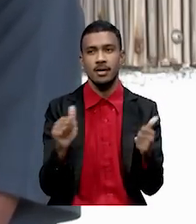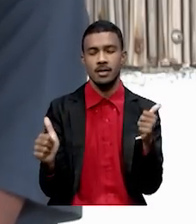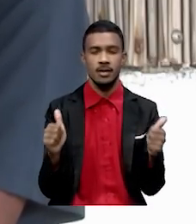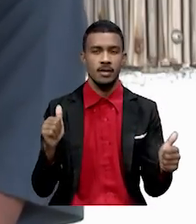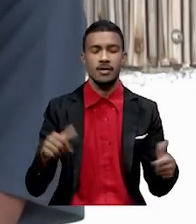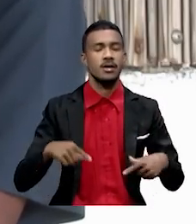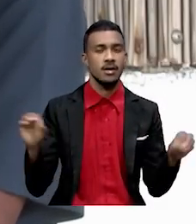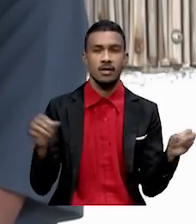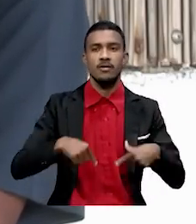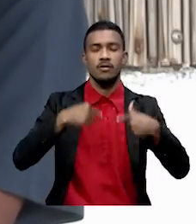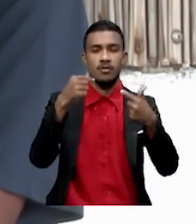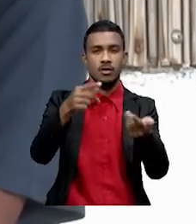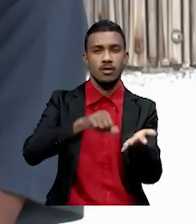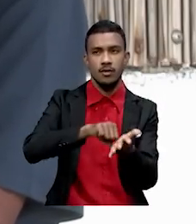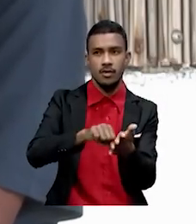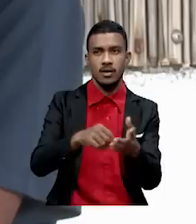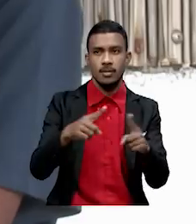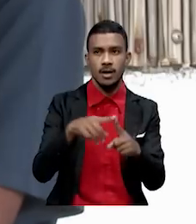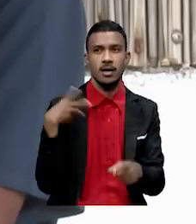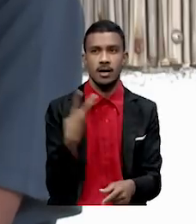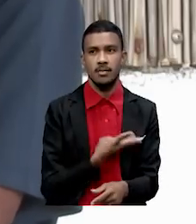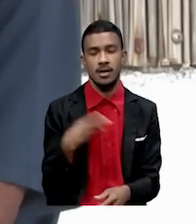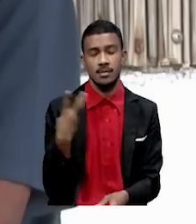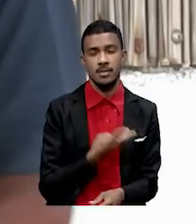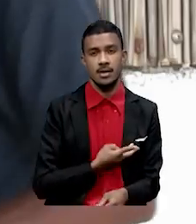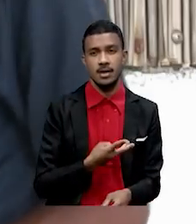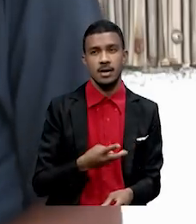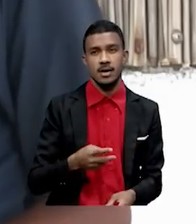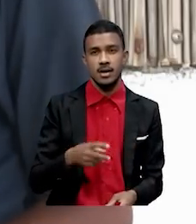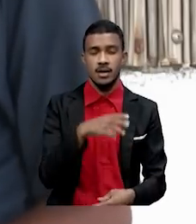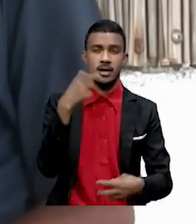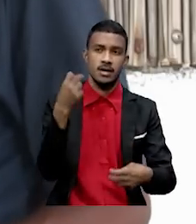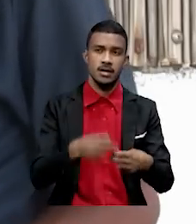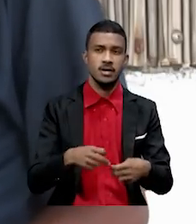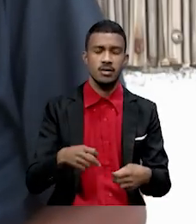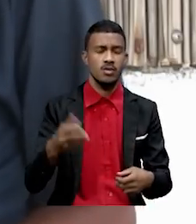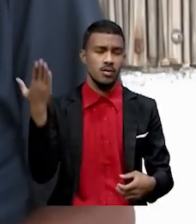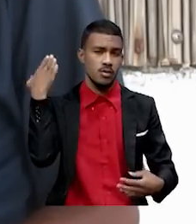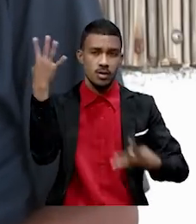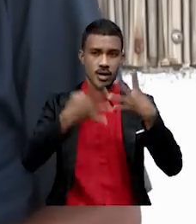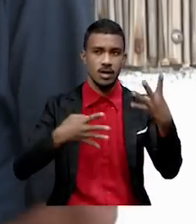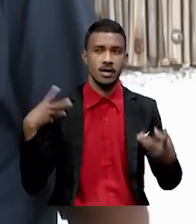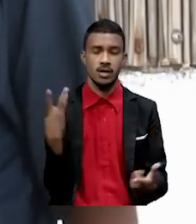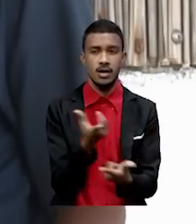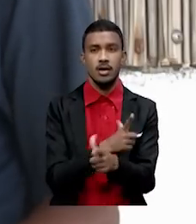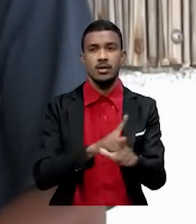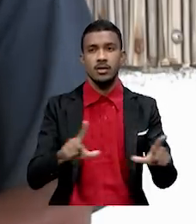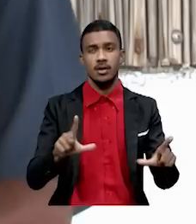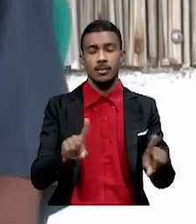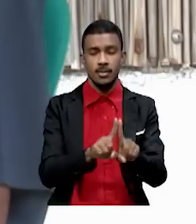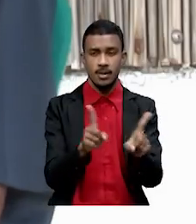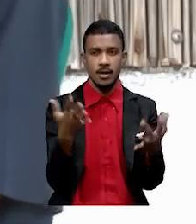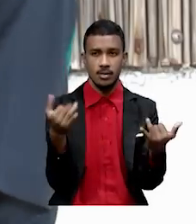am ane man be triste por uluk ne ita ba elaran ita lutane ita pun dan mas agor ita ku ane agor